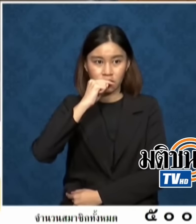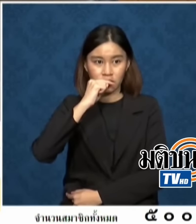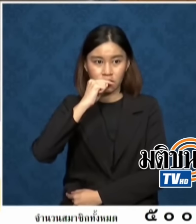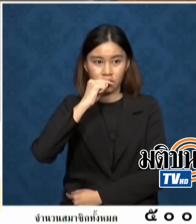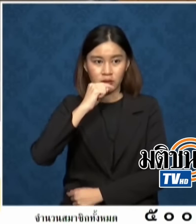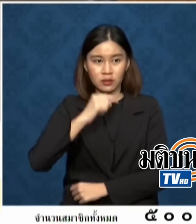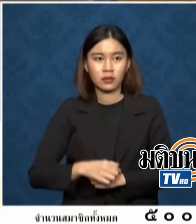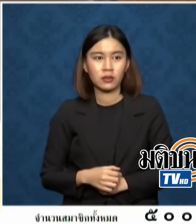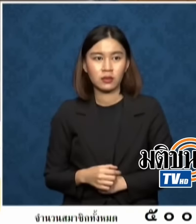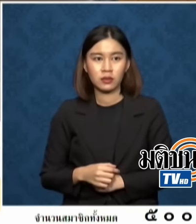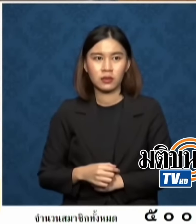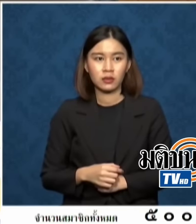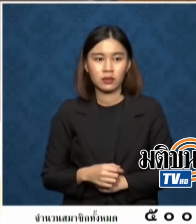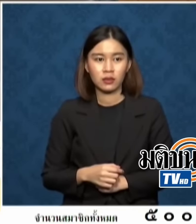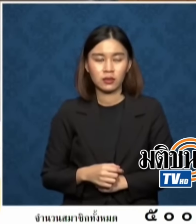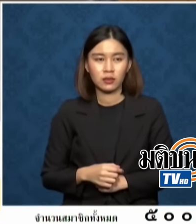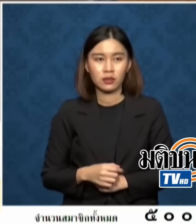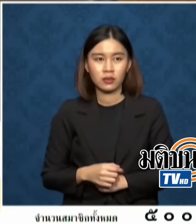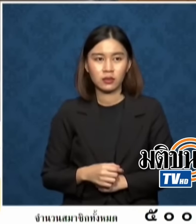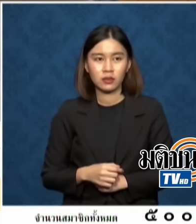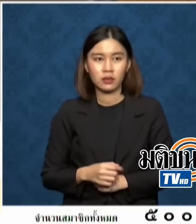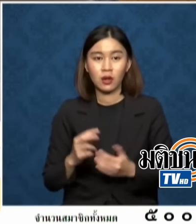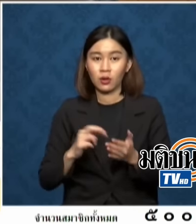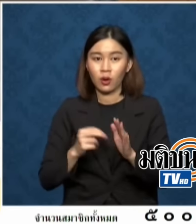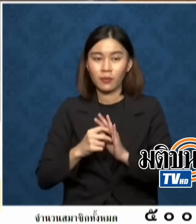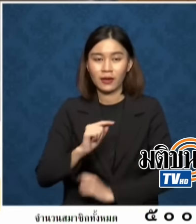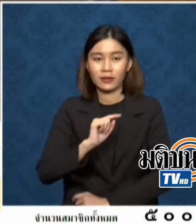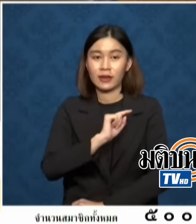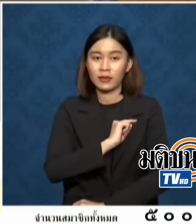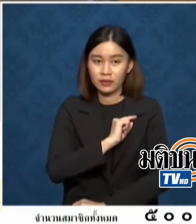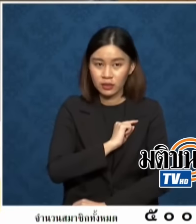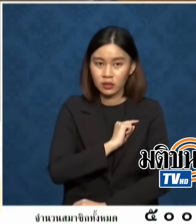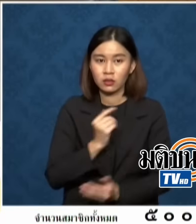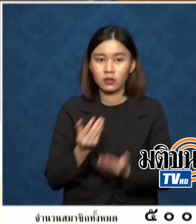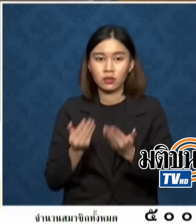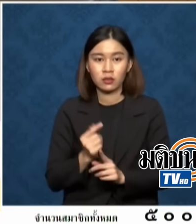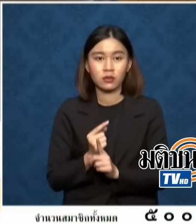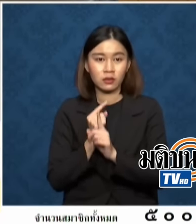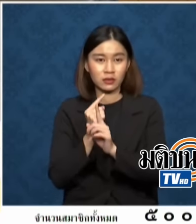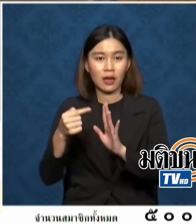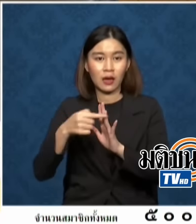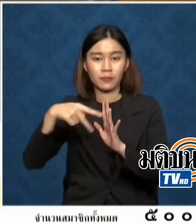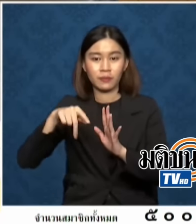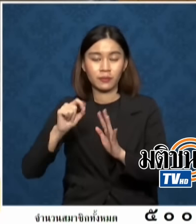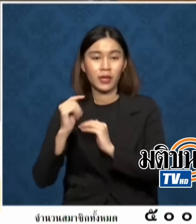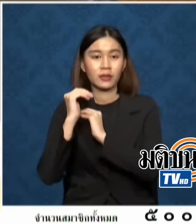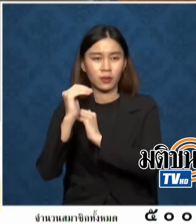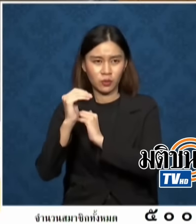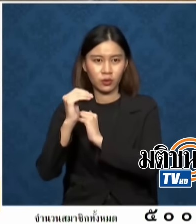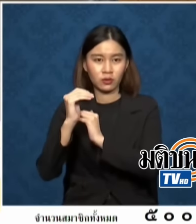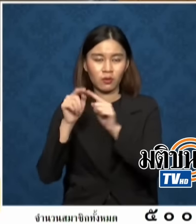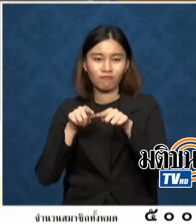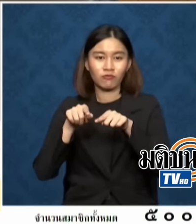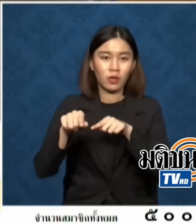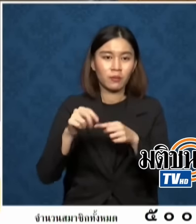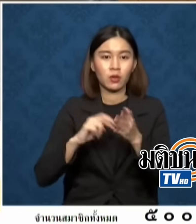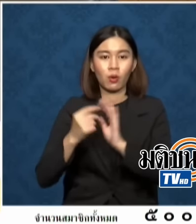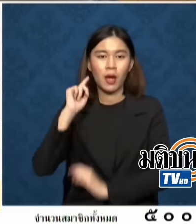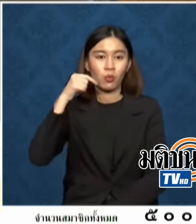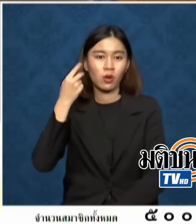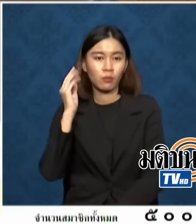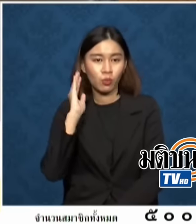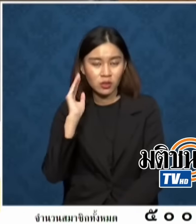เดินทางไกลกว่าการมีหน้าที่หรือบทบาทตามเพศที่ถูกกำหนดขึ้นคือผู้หญิงและผู้ช